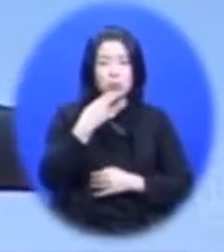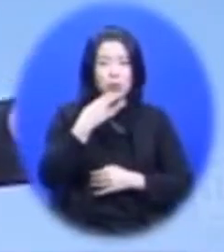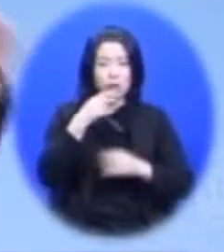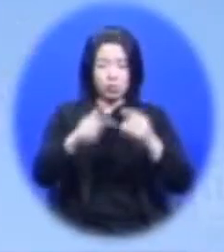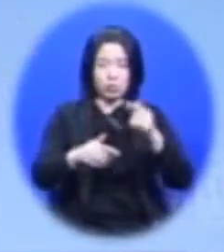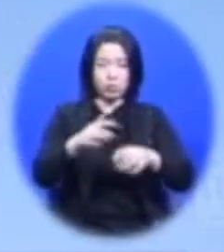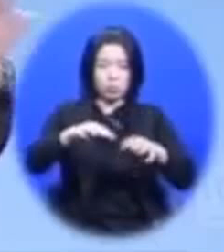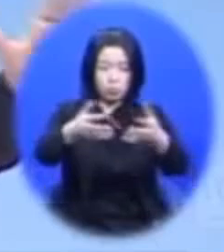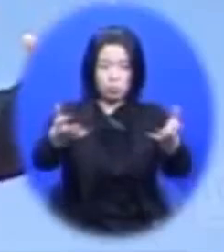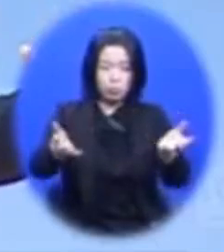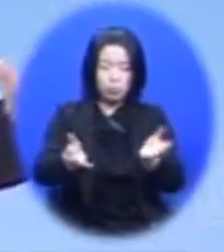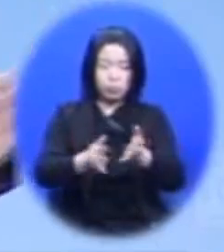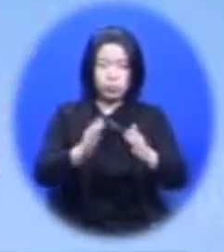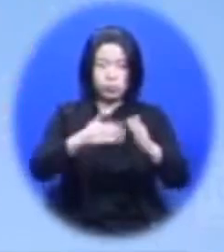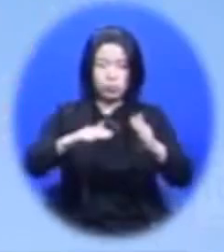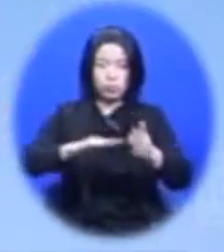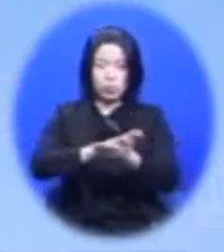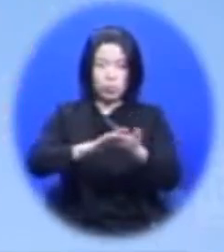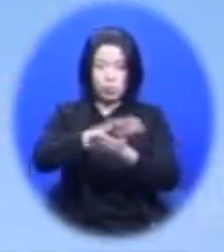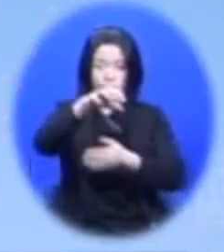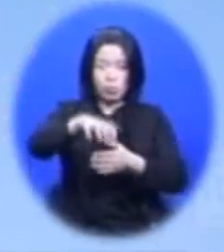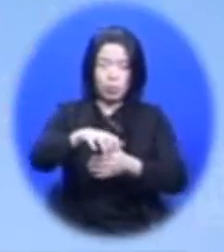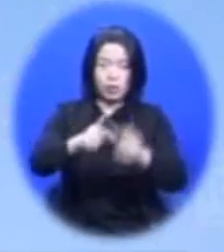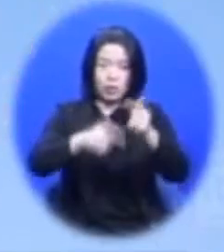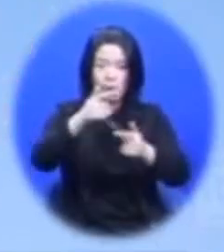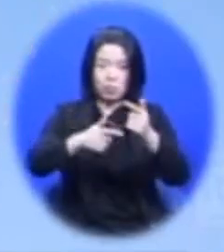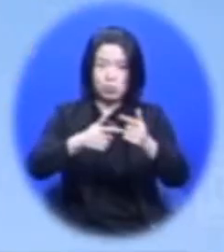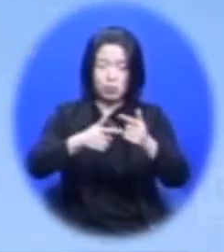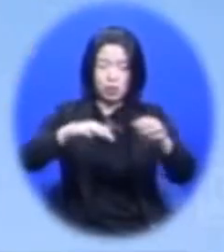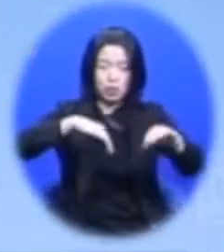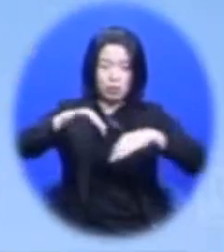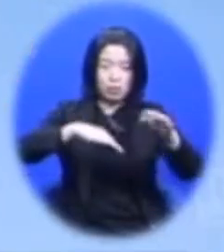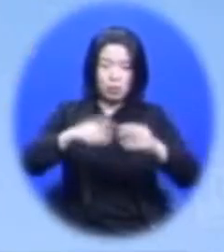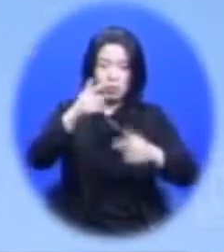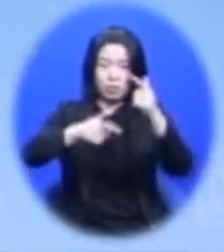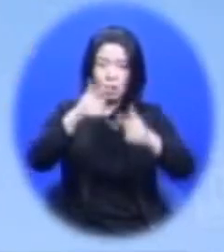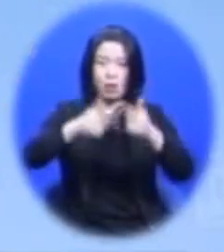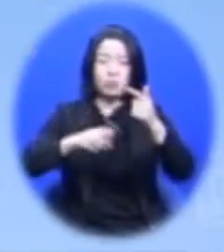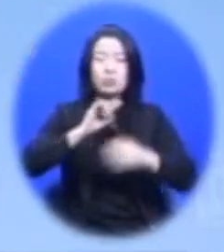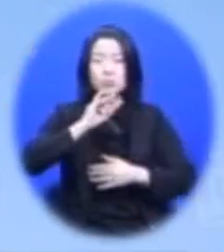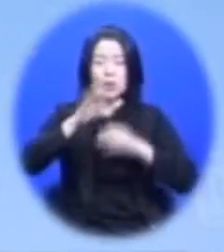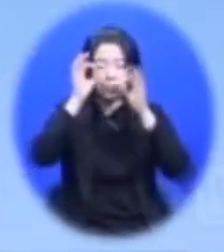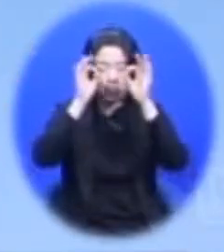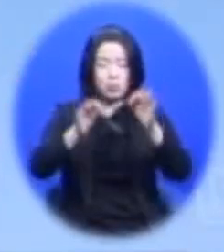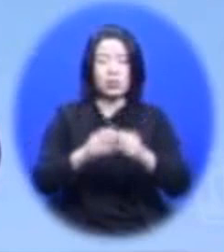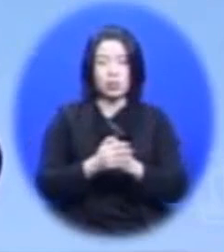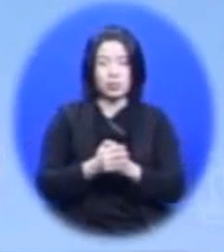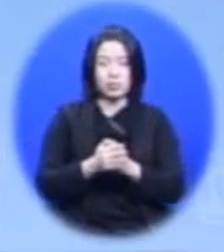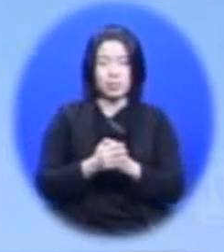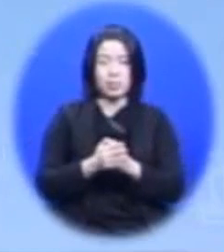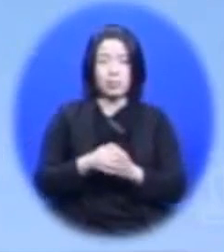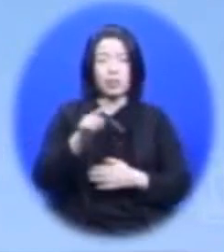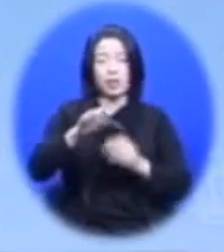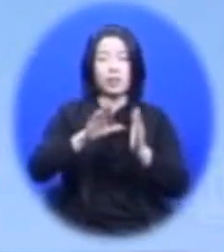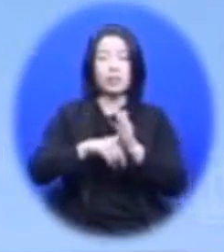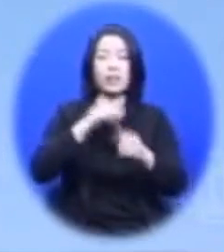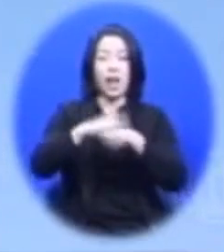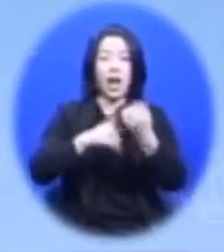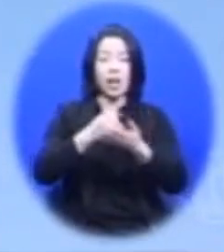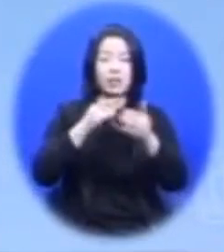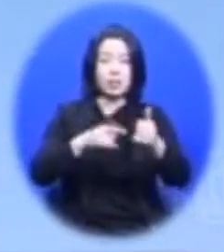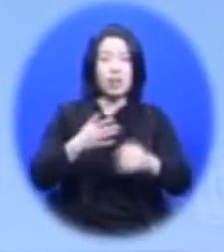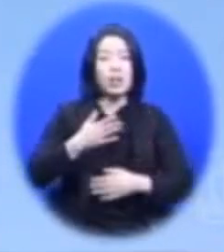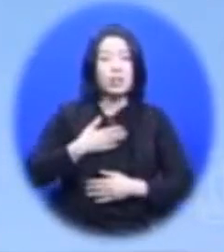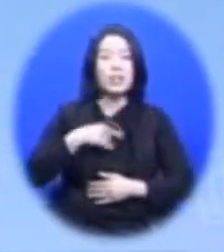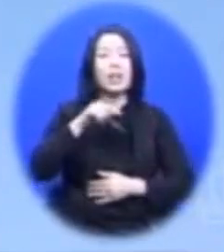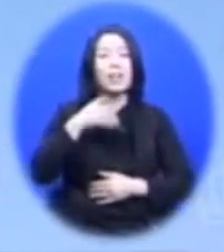있고 그리고 가로수가 보이고. 무엇이 보이느냐? 나무들만 보입니다. 그때 하나님께서, 그게